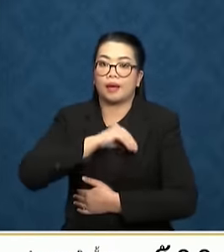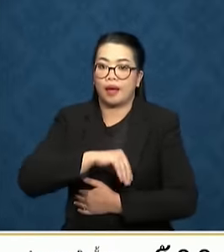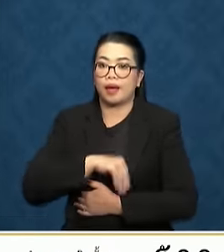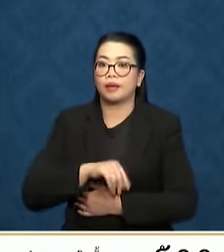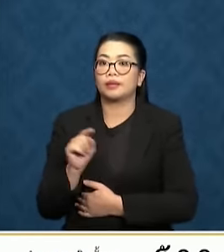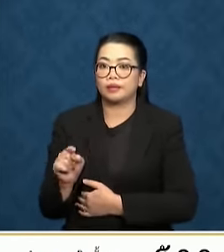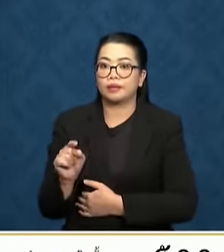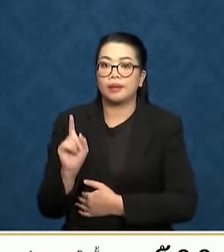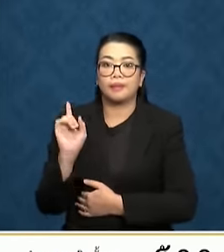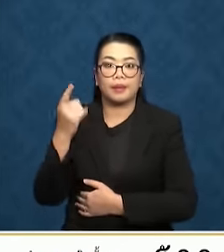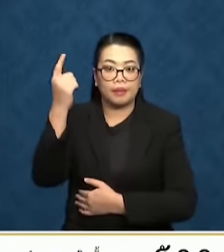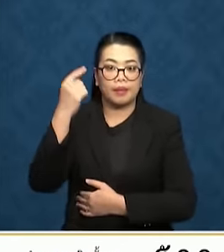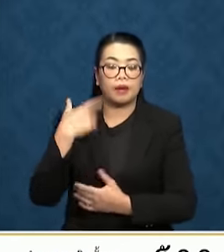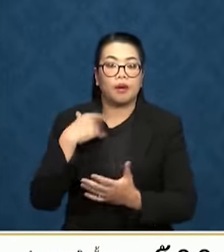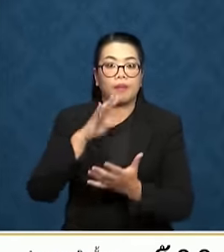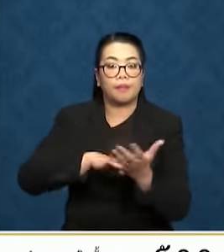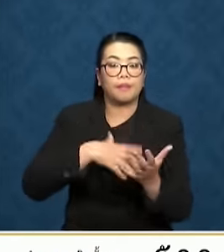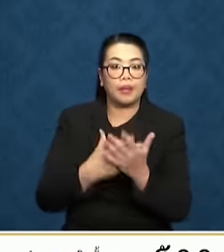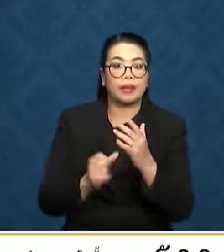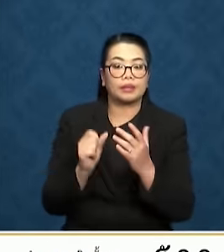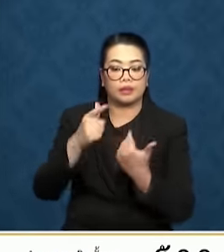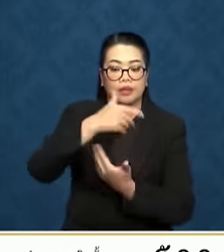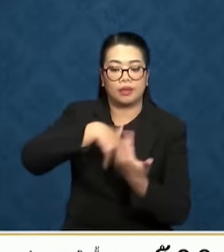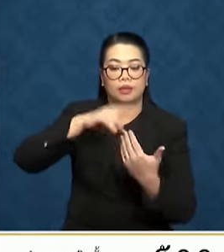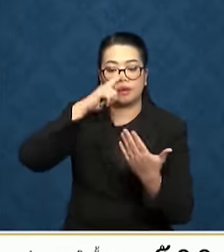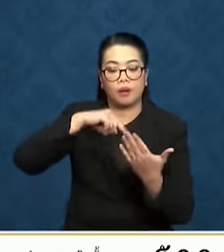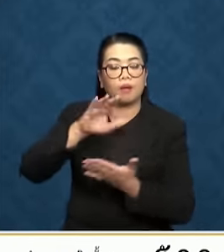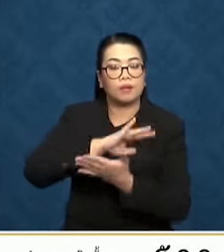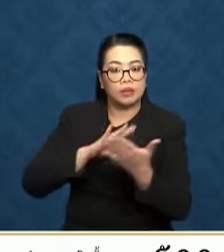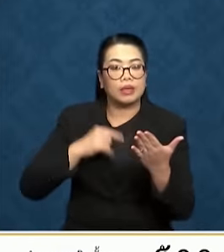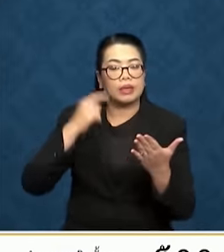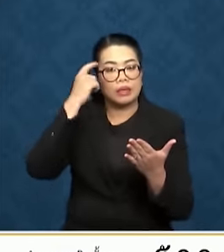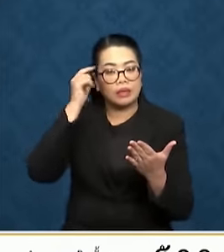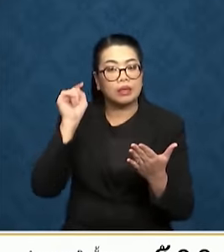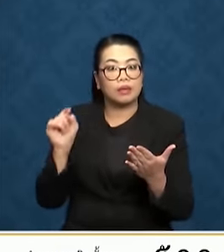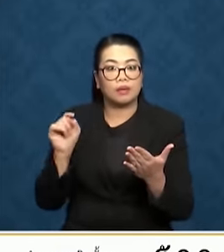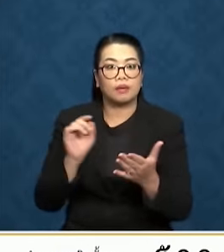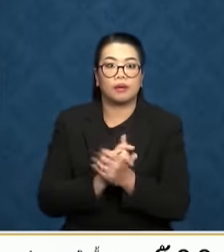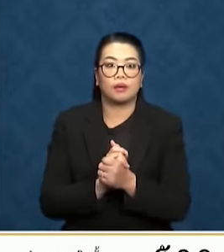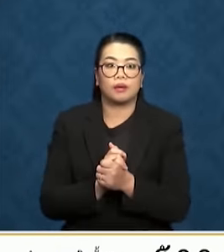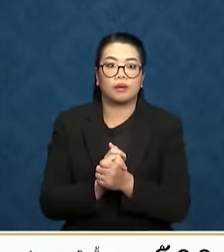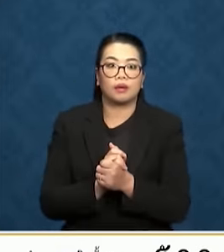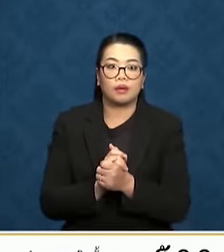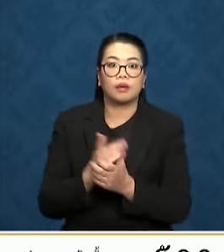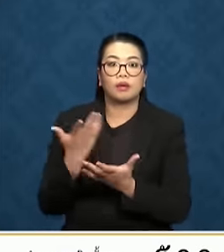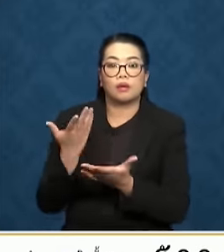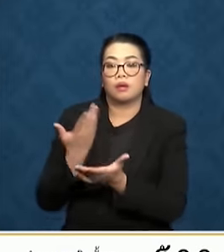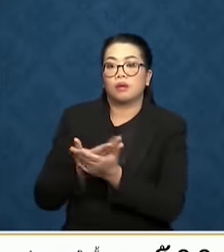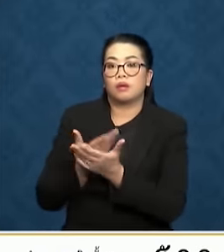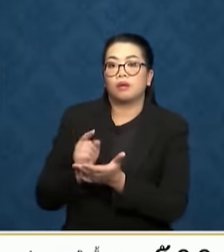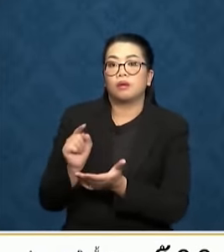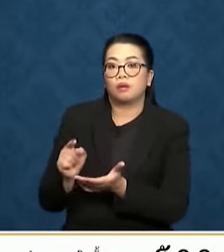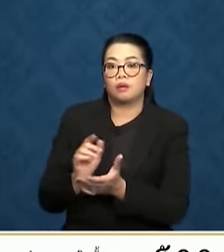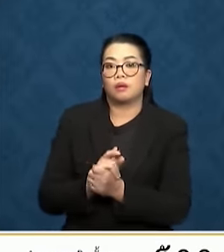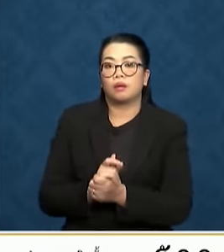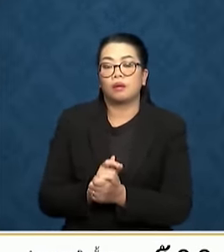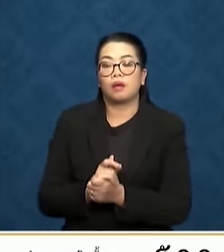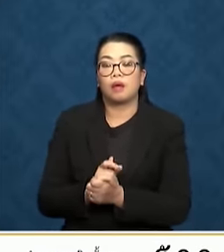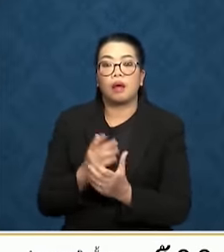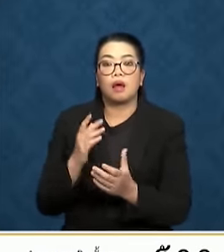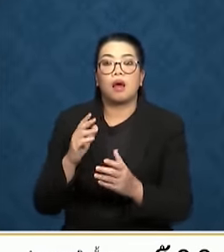กับเศรษฐกิจของประเทศตรงนี้นี่ก็ต้องเอ่อพูดถึงเล็กน้อยกับกระทรวงการ